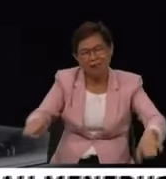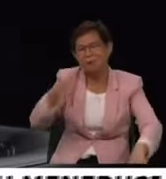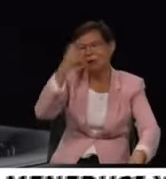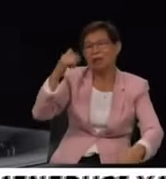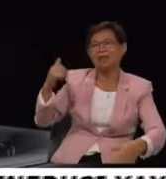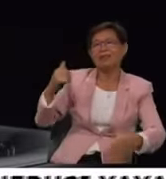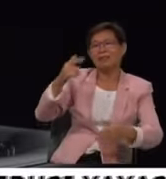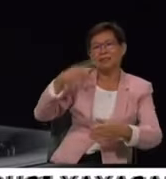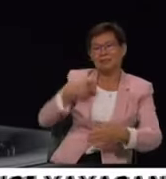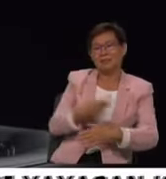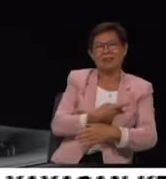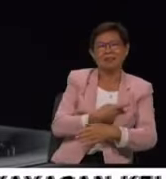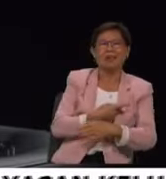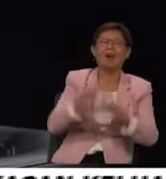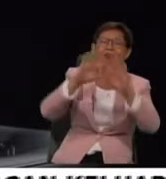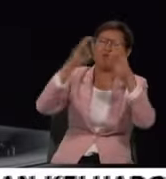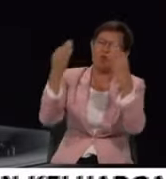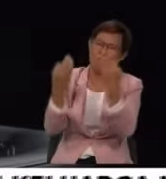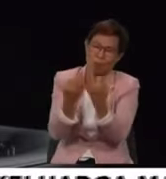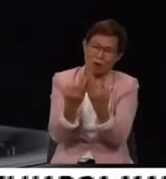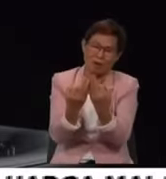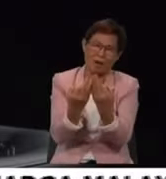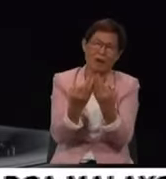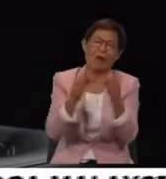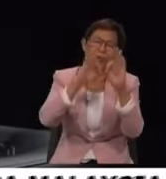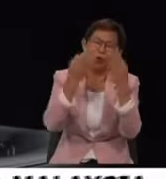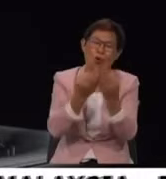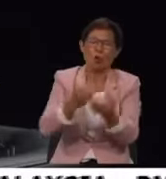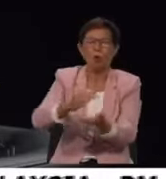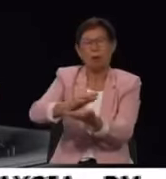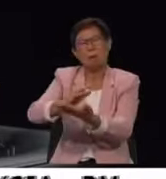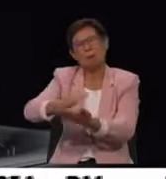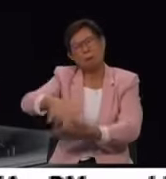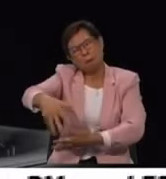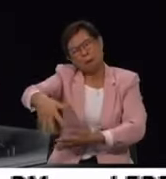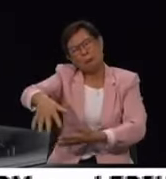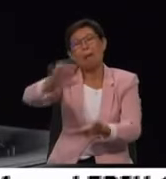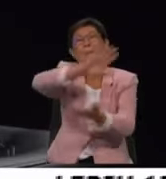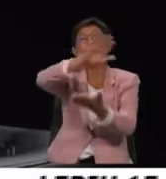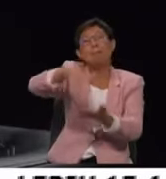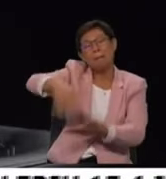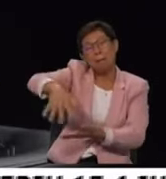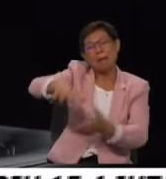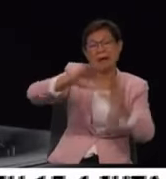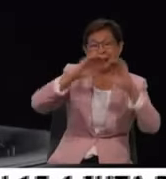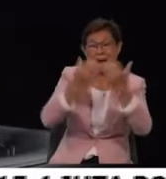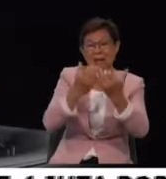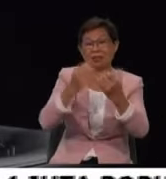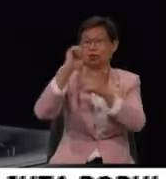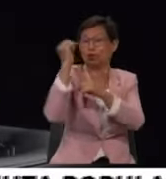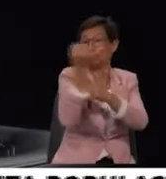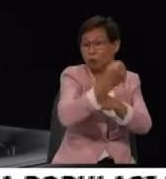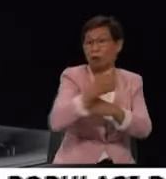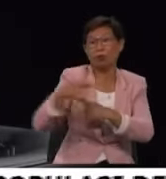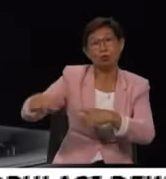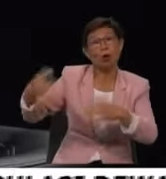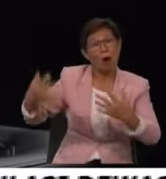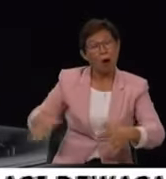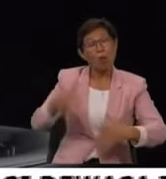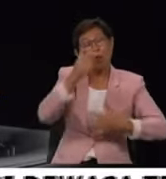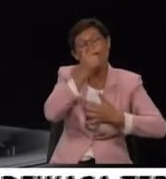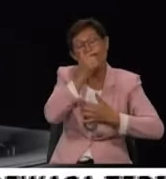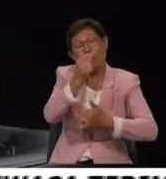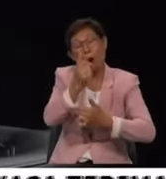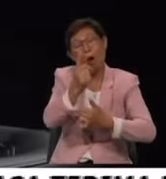lihat keluarga-keluarga daripada golongan sederhana the middle apa ni middle class society. Mereka telah menunjukkan